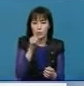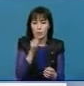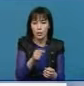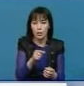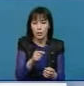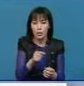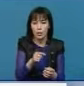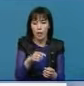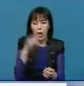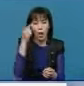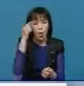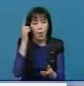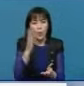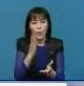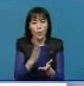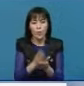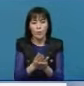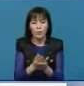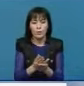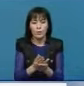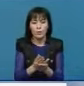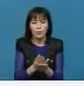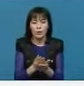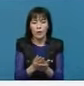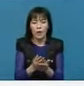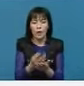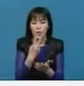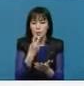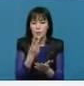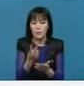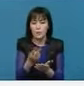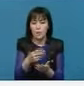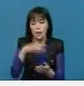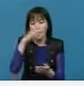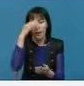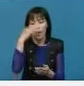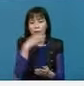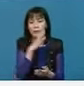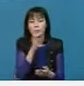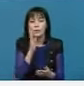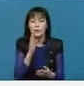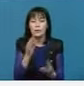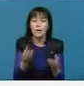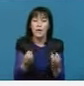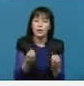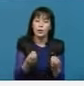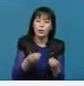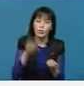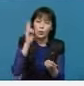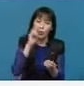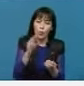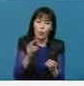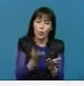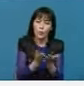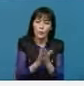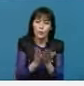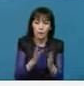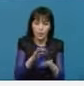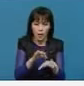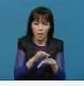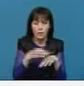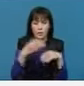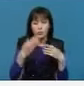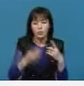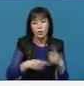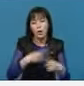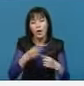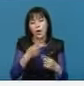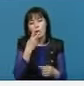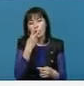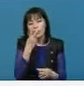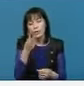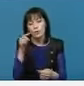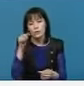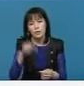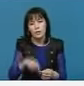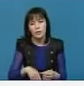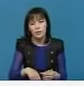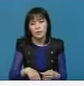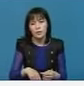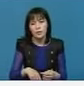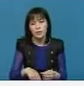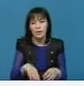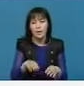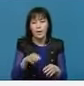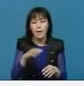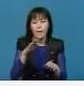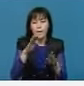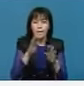ойланбайды. Шындығына көз жүгіртсек, қай атана болсын, әйтеуір оқып қолына дипломын алса болды, ары қарай көре жатармыз деп баласының